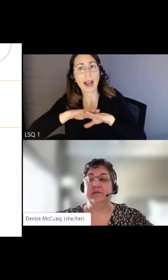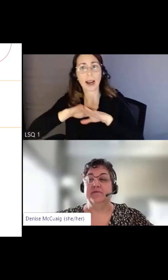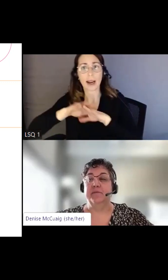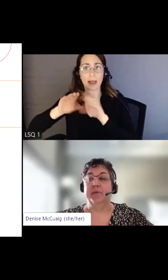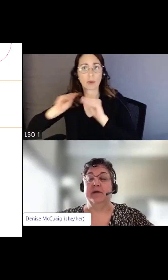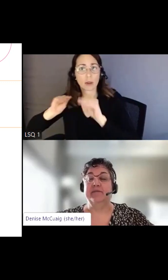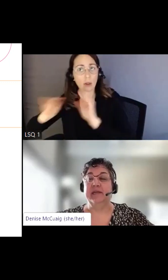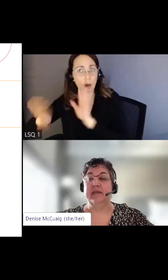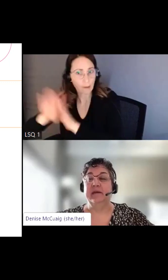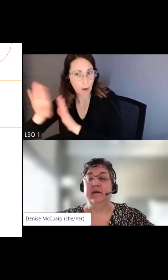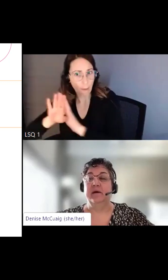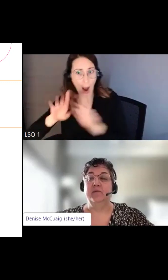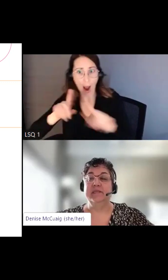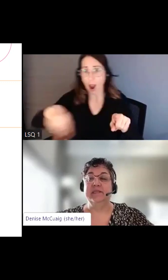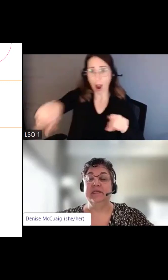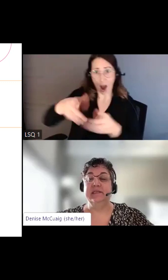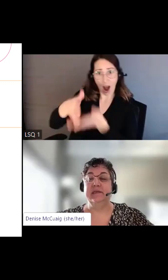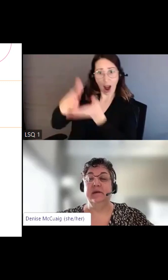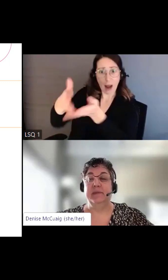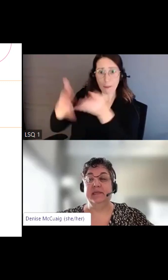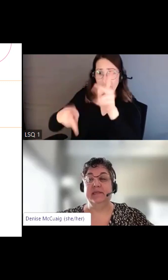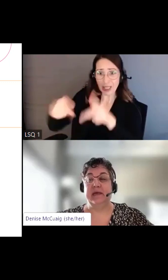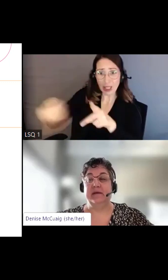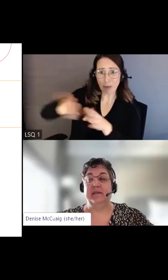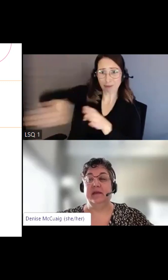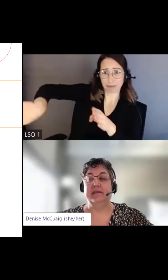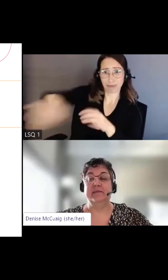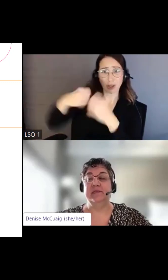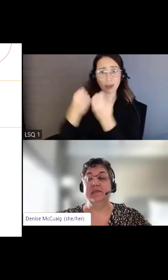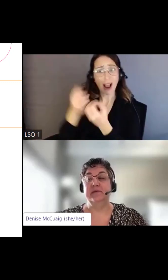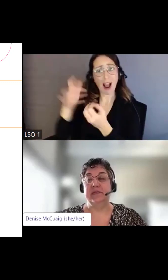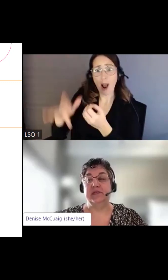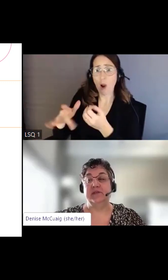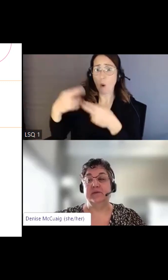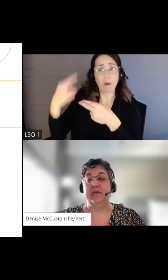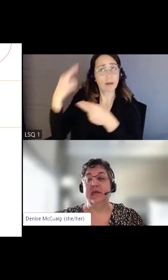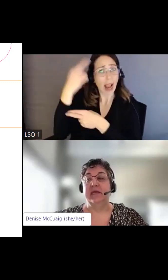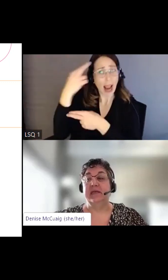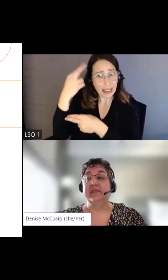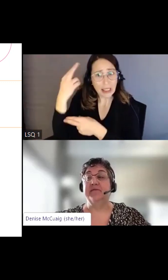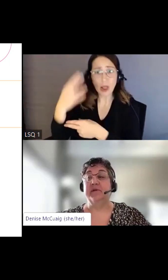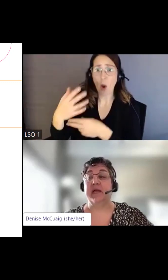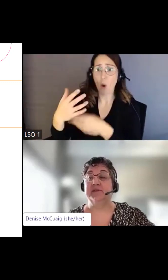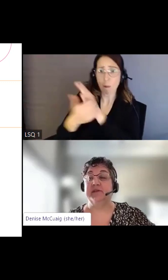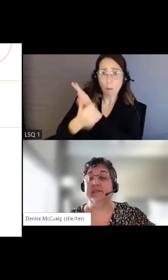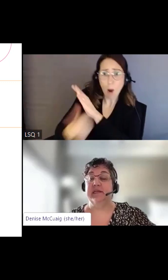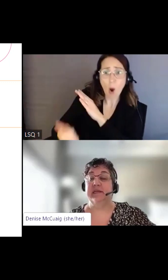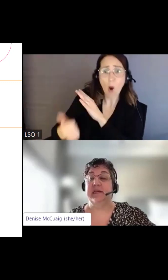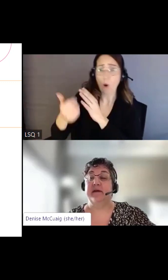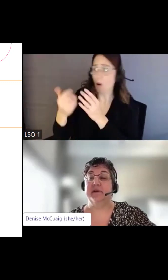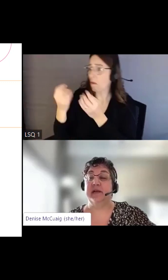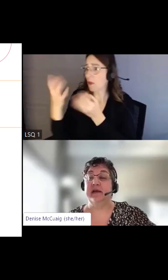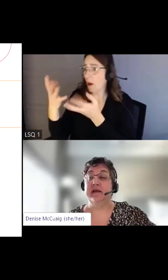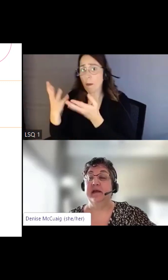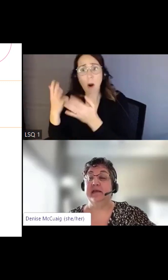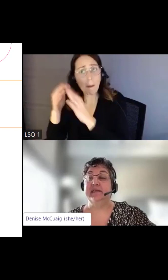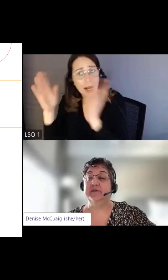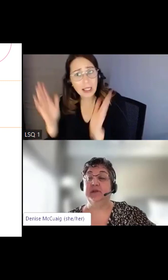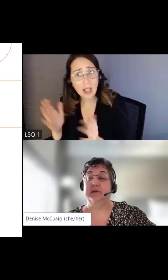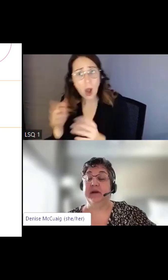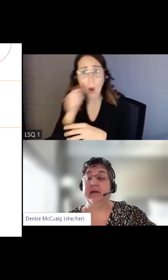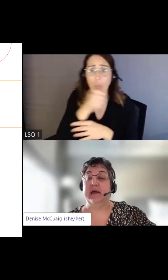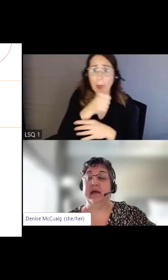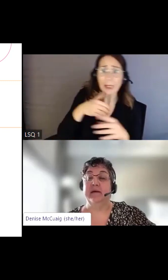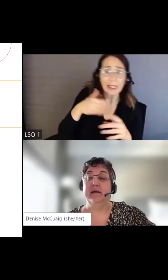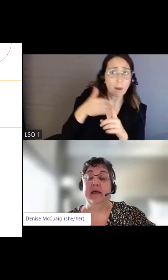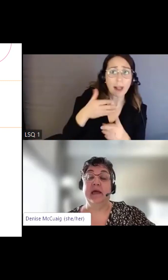le sans-abrisme et la santé mentale, ainsi que la toxicomanie dans plusieurs pays d'Afrique et d'Amérique centrale, ainsi que dans le